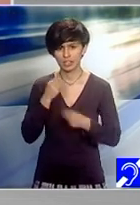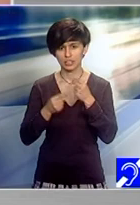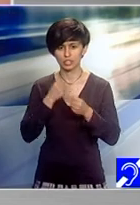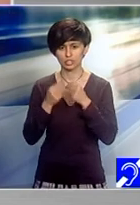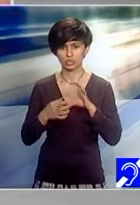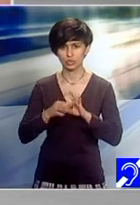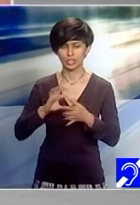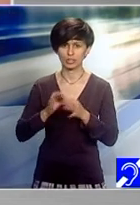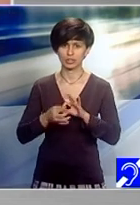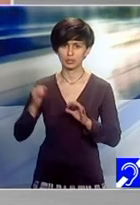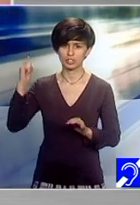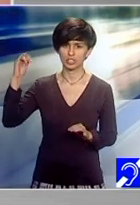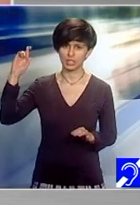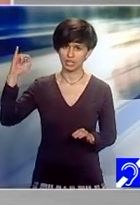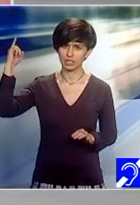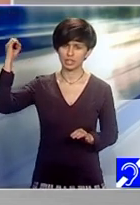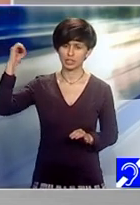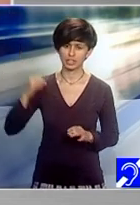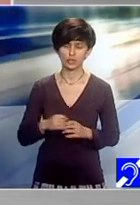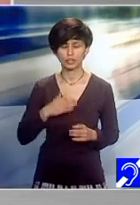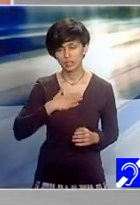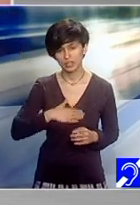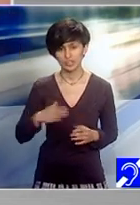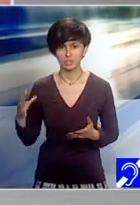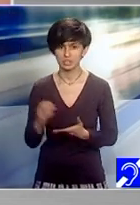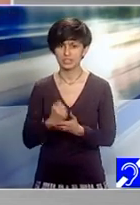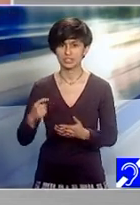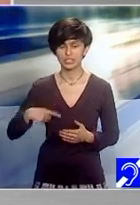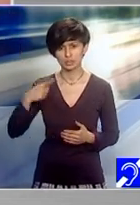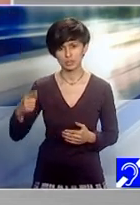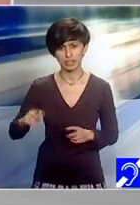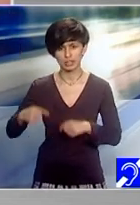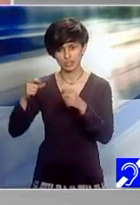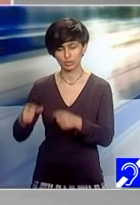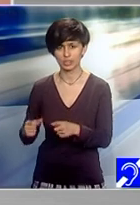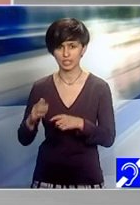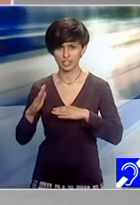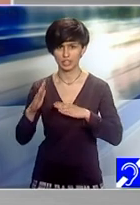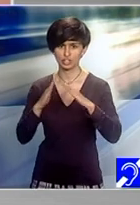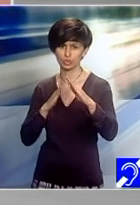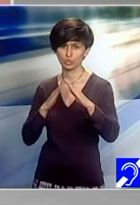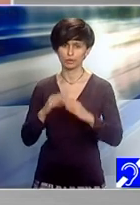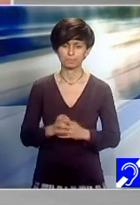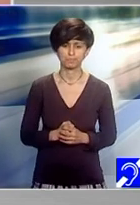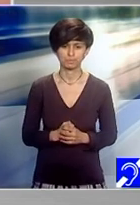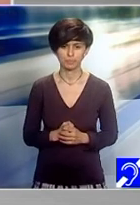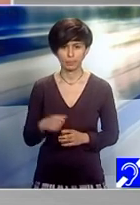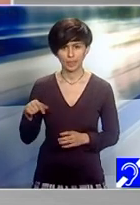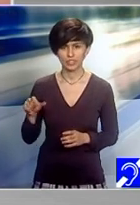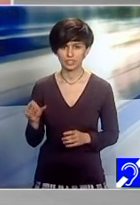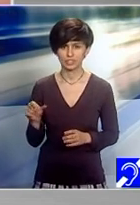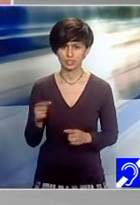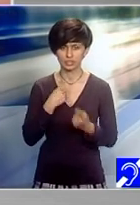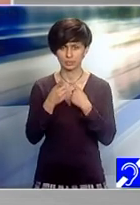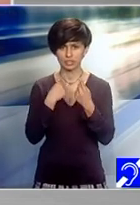speranțele acum că vom excela la alte discipline, cum ar fi judo. Despre acest subiect discutăm acum cu Alexandru Bănoi,